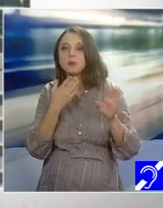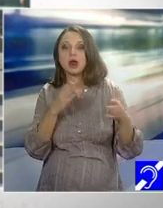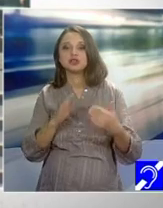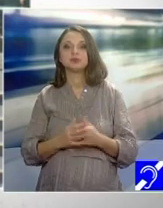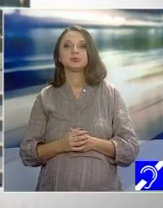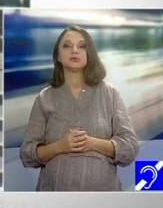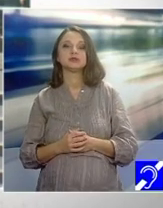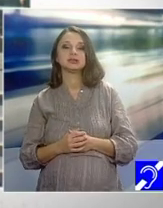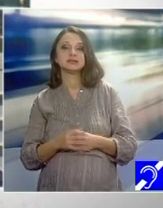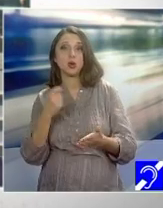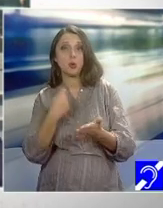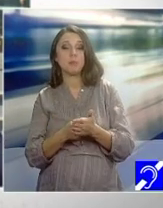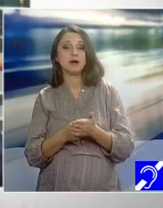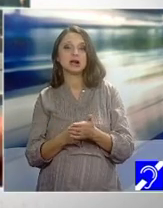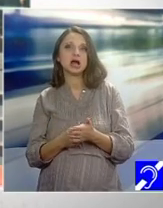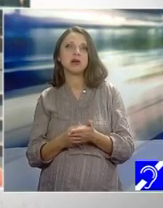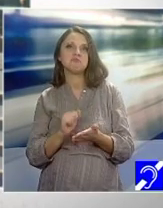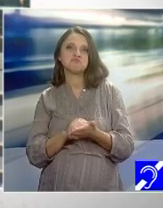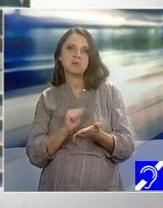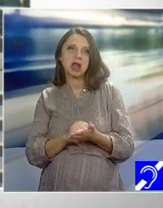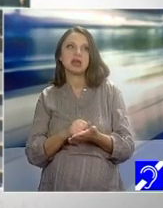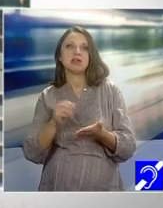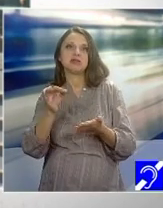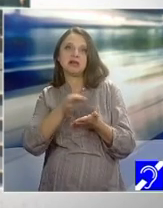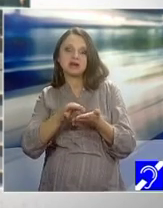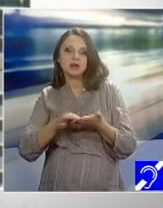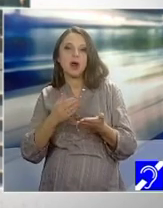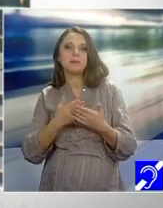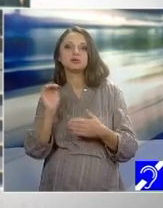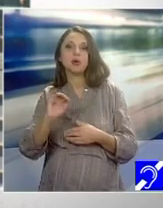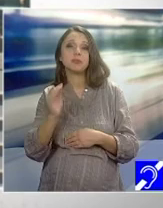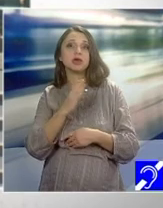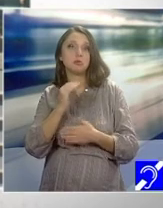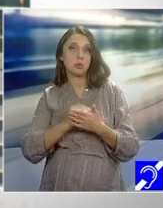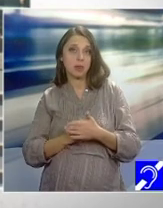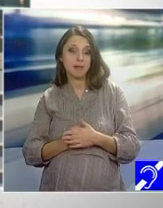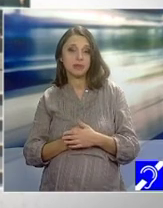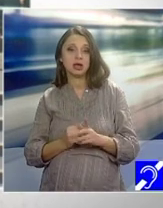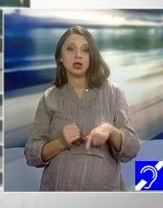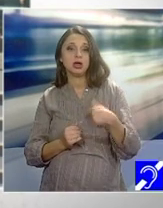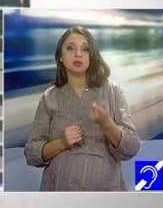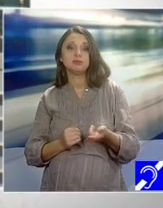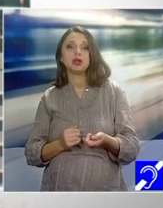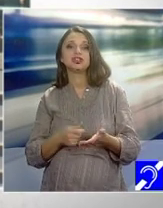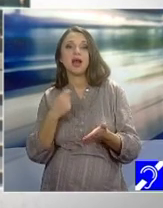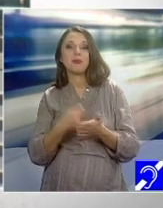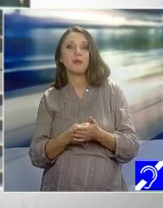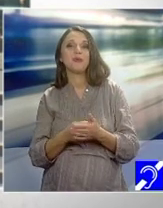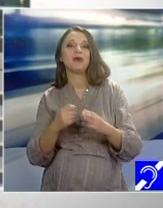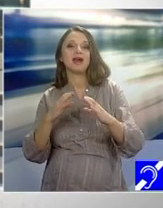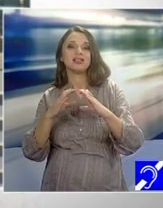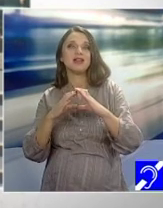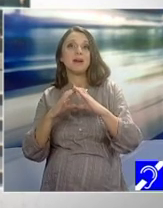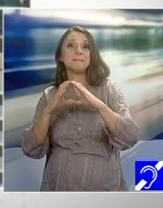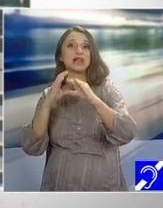să achiziționăm rechizite pentru copii cu probleme și am ajuns să cumpărăm un microbus pentru grădinița specială